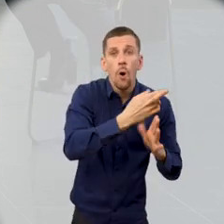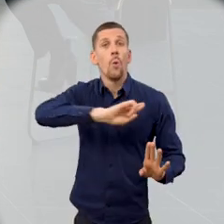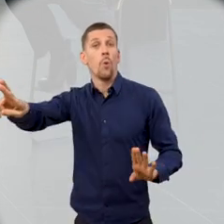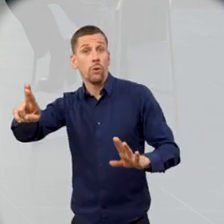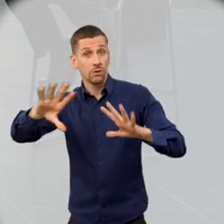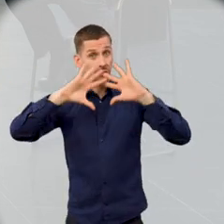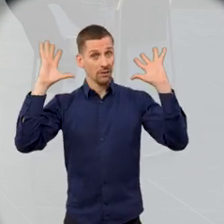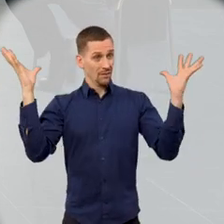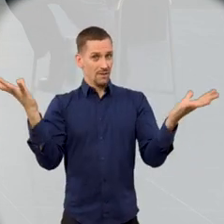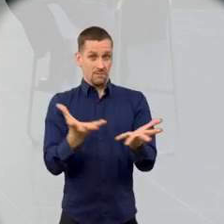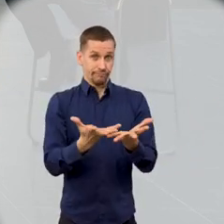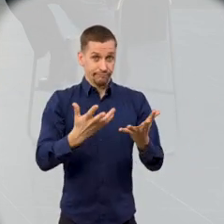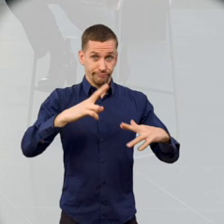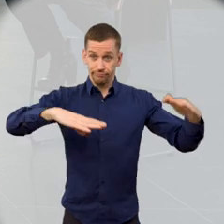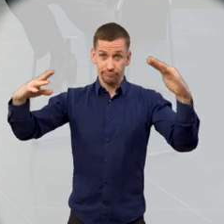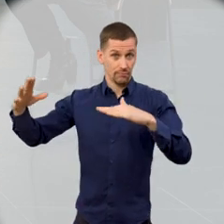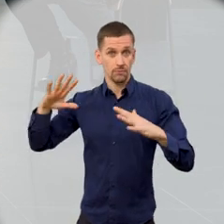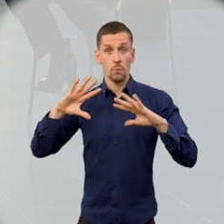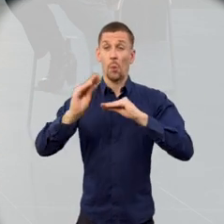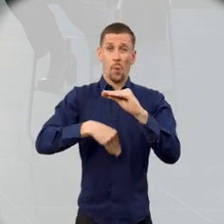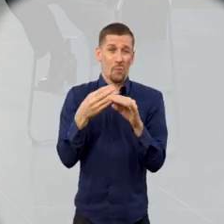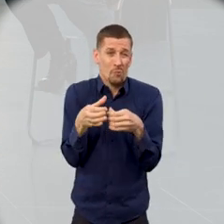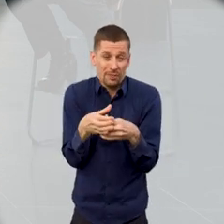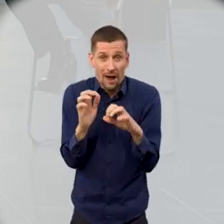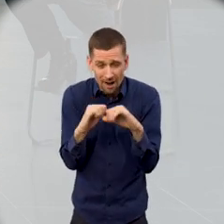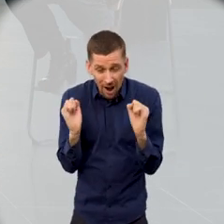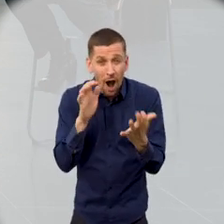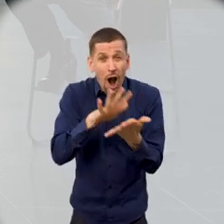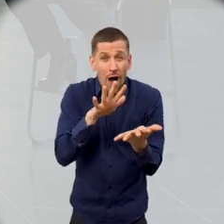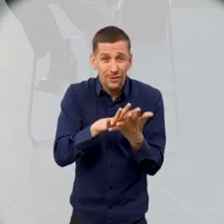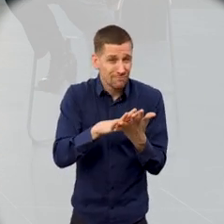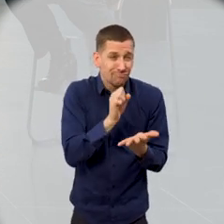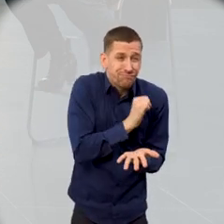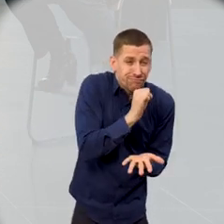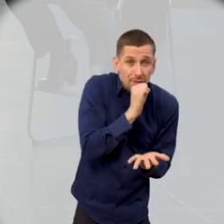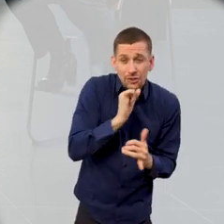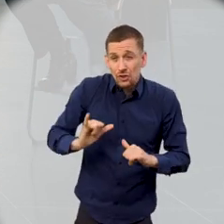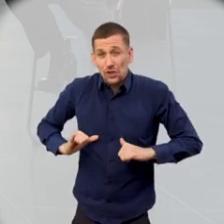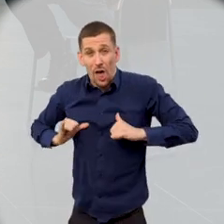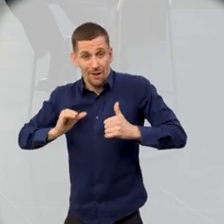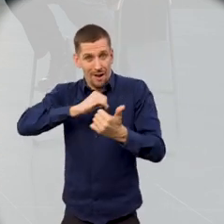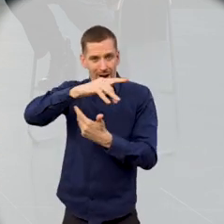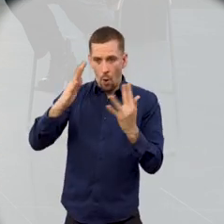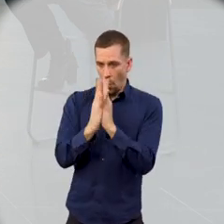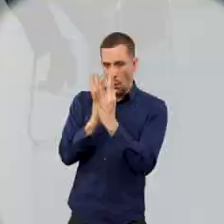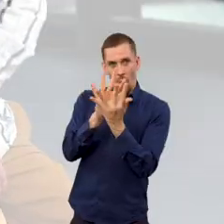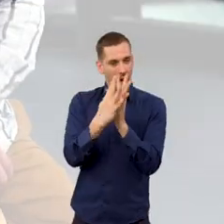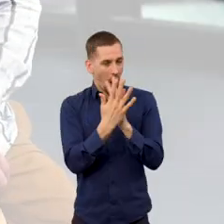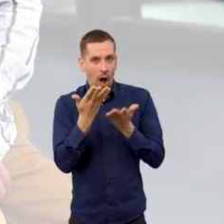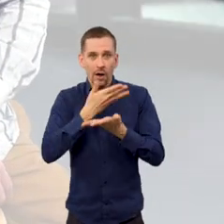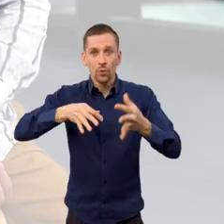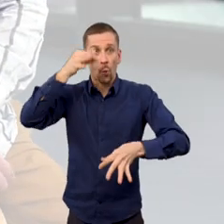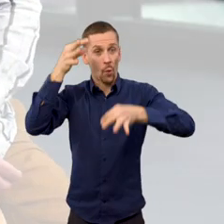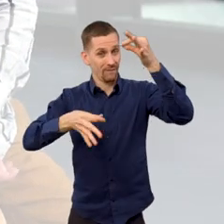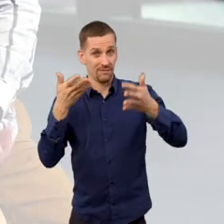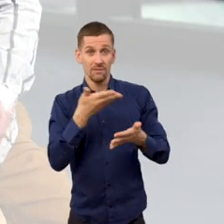très bien. Et on arrive à faire fonctionner tout ce petit monde ensemble avec des gens qui sont plus âgés, moins âgés, etc., qui se découvrent, qui se rencontrent.